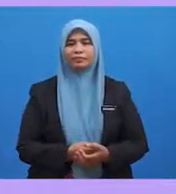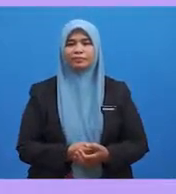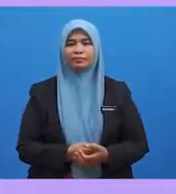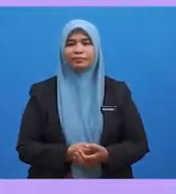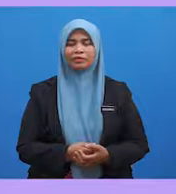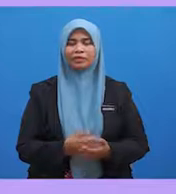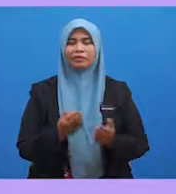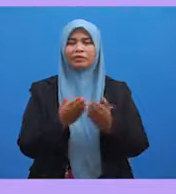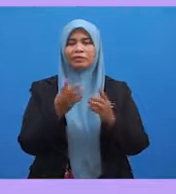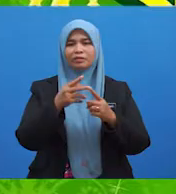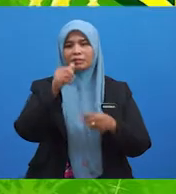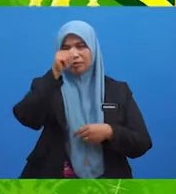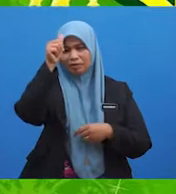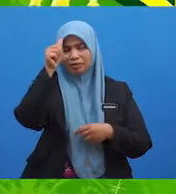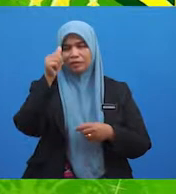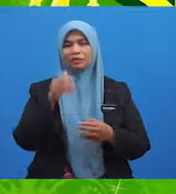ini.